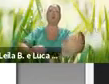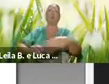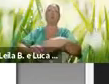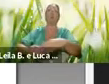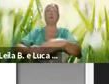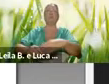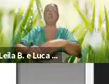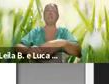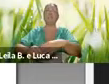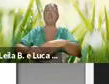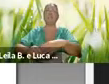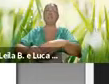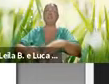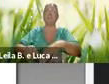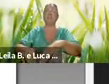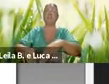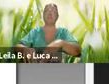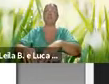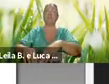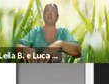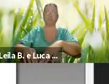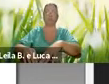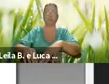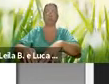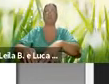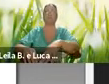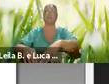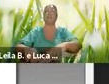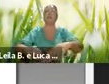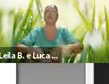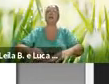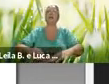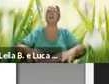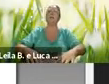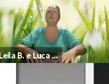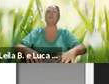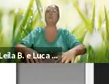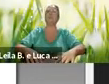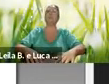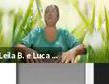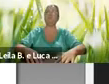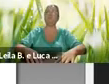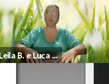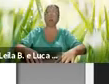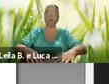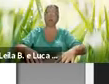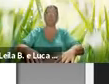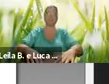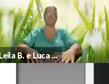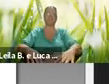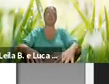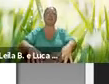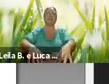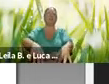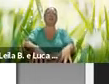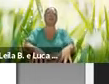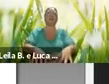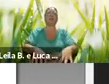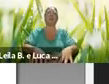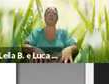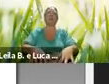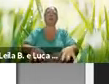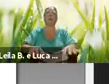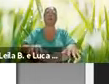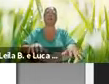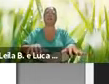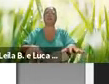cervello, dove abbiamo centinaia di centri motori, simili a una miracolosa tastiera di